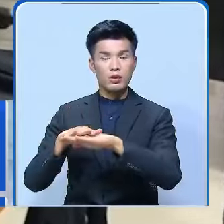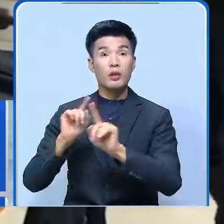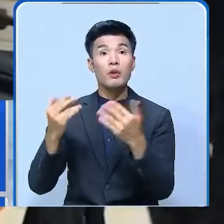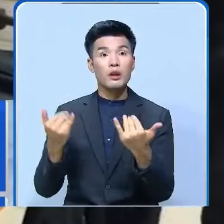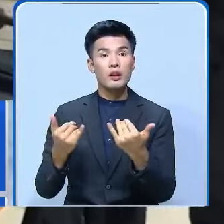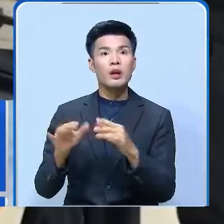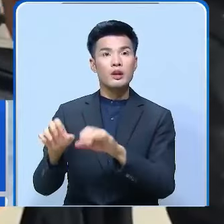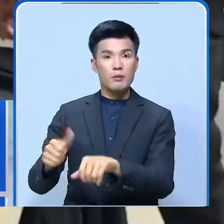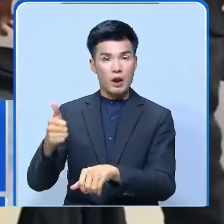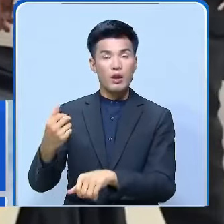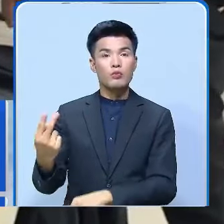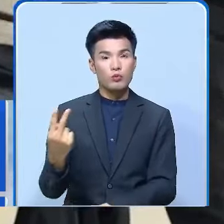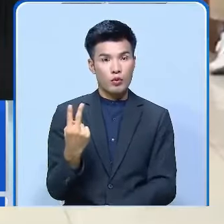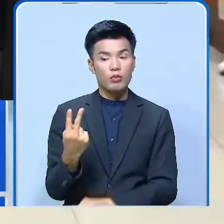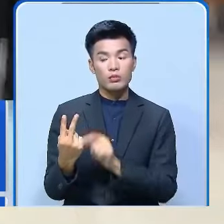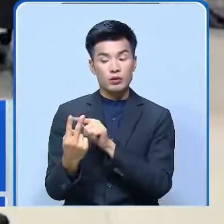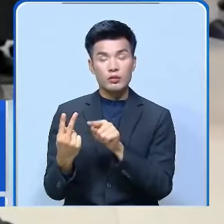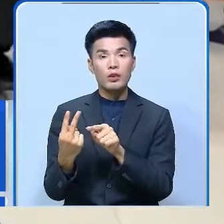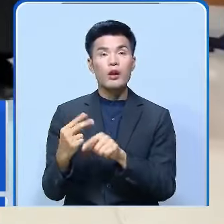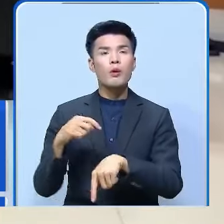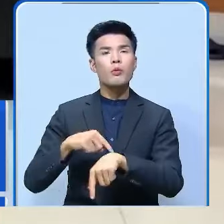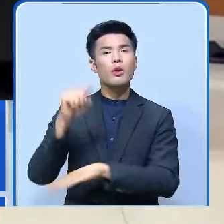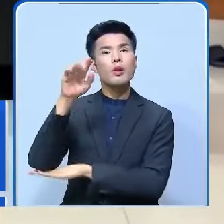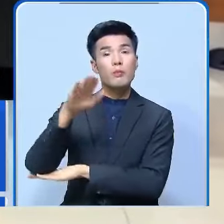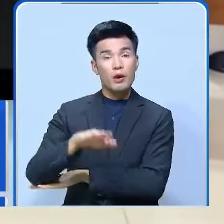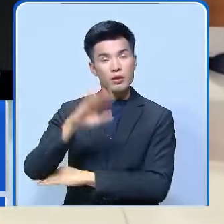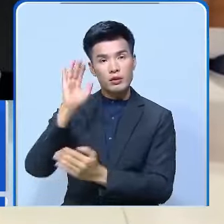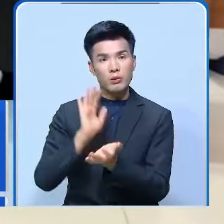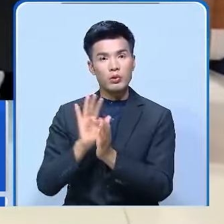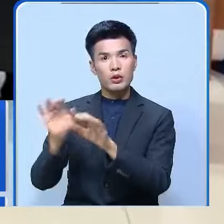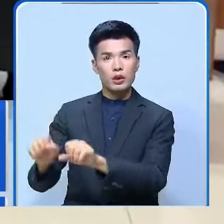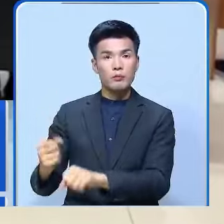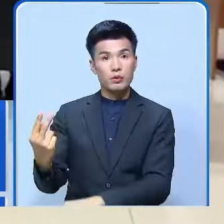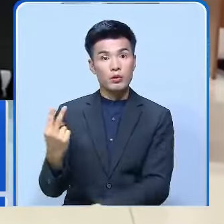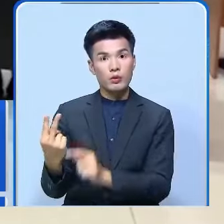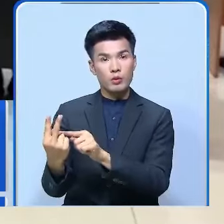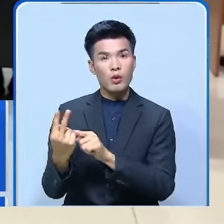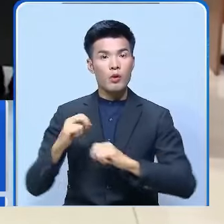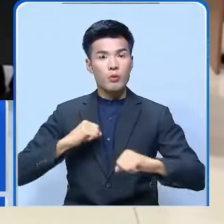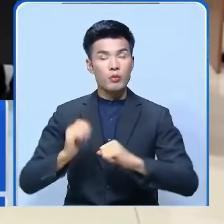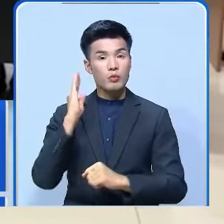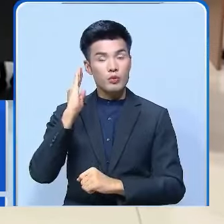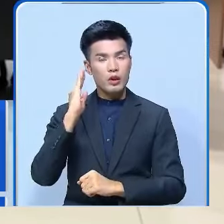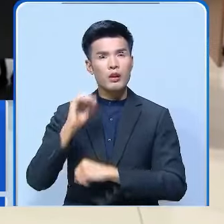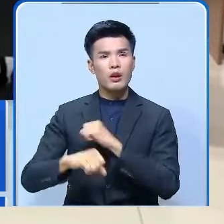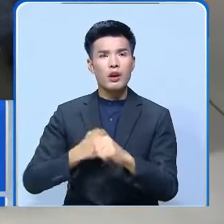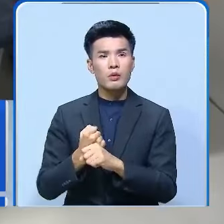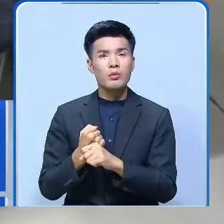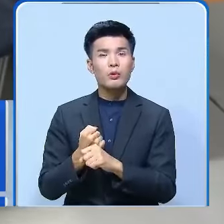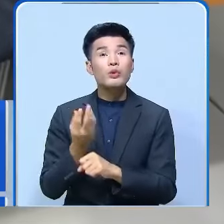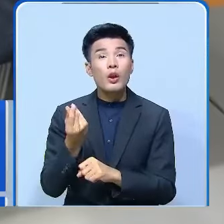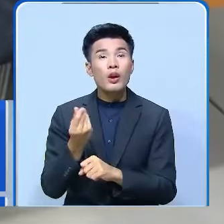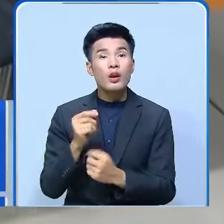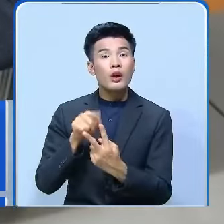นี้ได้ตัวแล้วนี ่มีความคืบหน้าแล้วค่ะเมื่อช่วงบ่ายนี่เองนะคะตำรวจก็ได้คุมตัวผู้ก่อเหตุเป็นวัยรุ่นชายอายุเนี่ยค